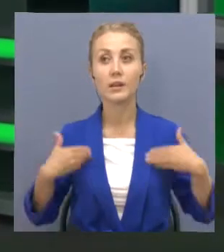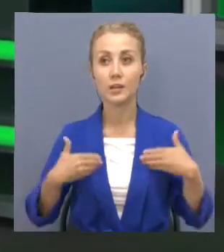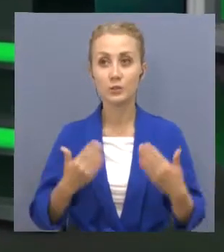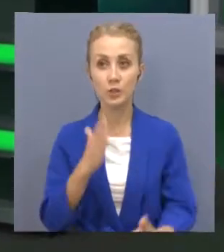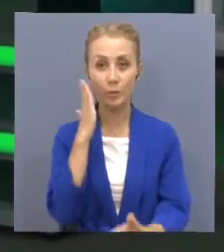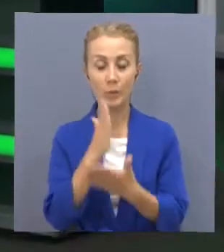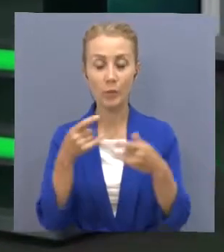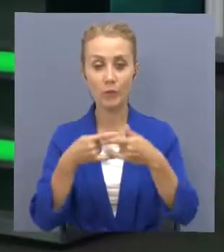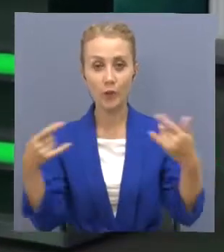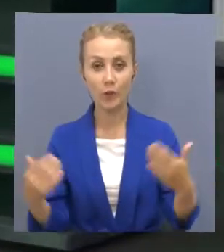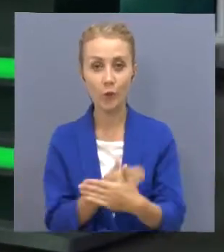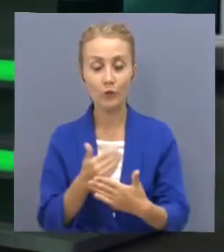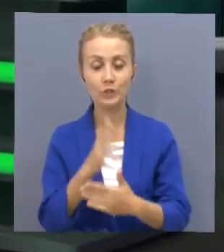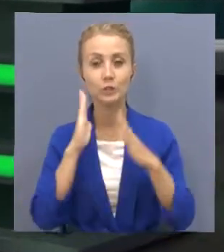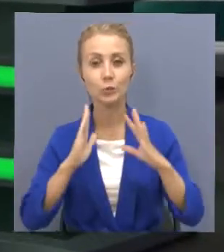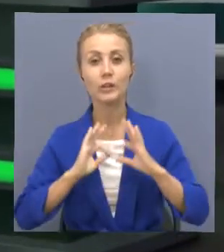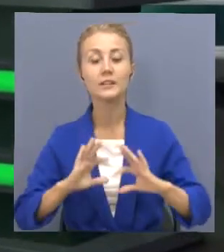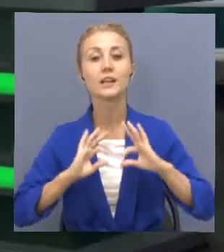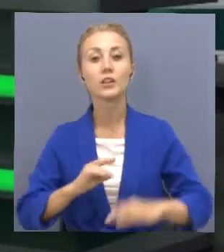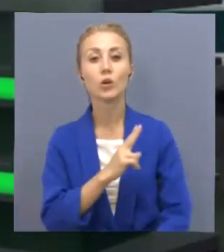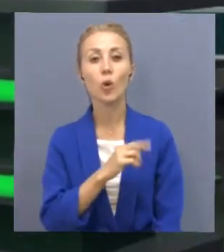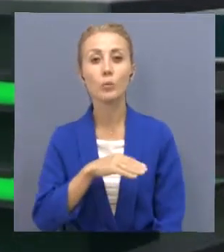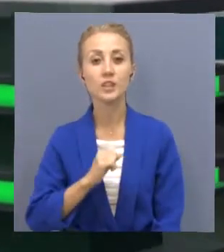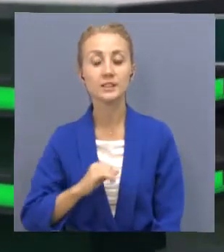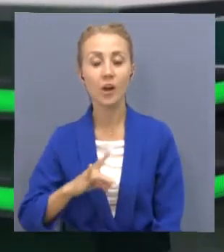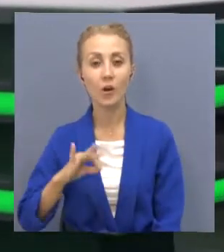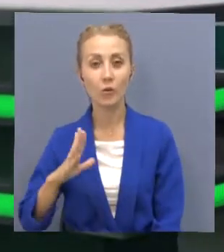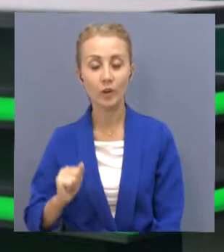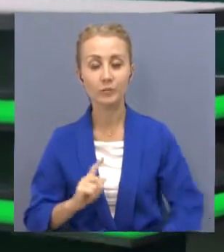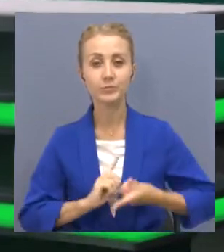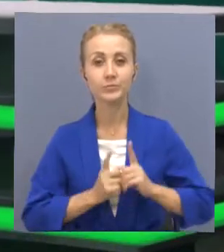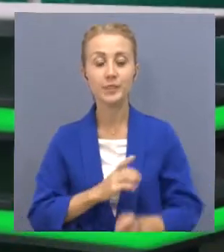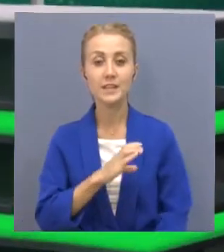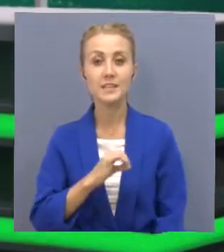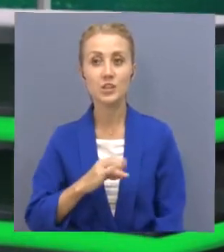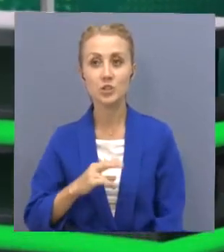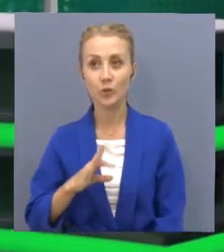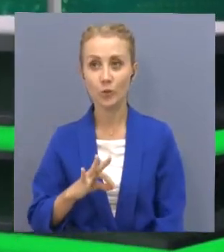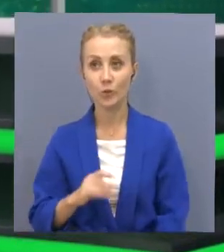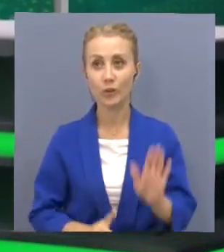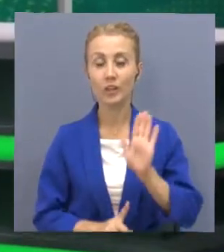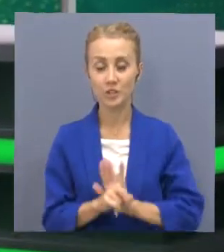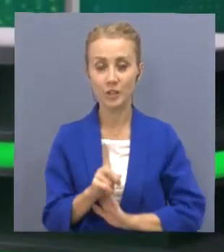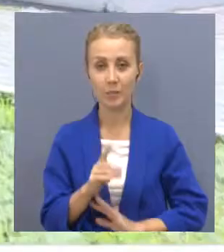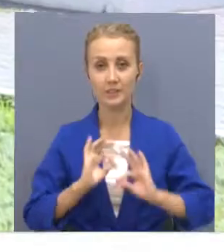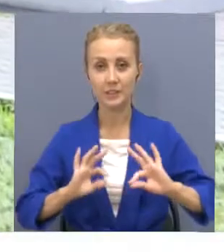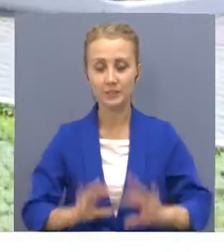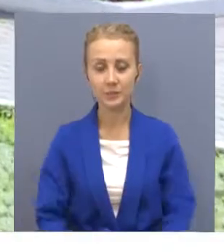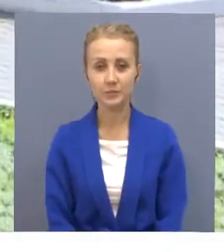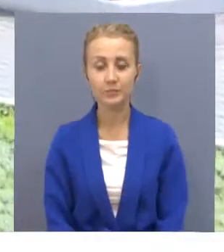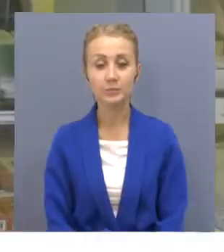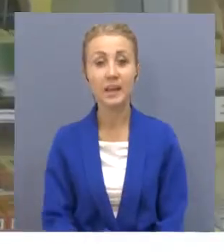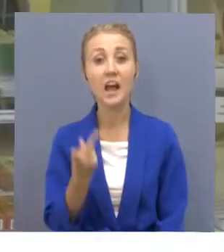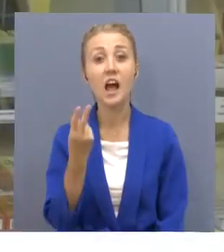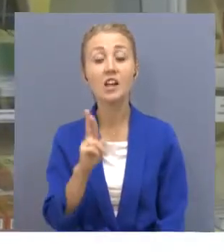Здравствуйте. В прямом эфире информационная служба «Кокчей Ахпарат» в студии Сания Кубжасарова, сурдоперевод Любовь Сенченко. И коротко о главном. Для